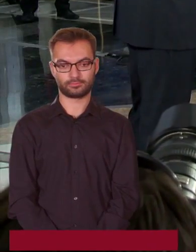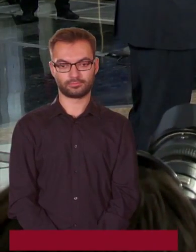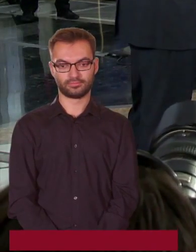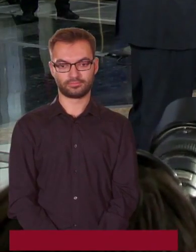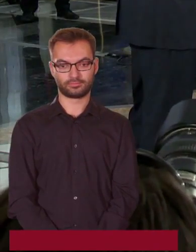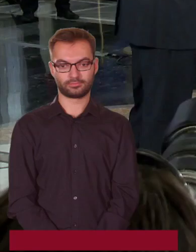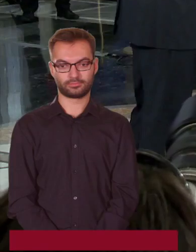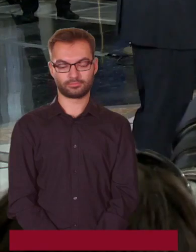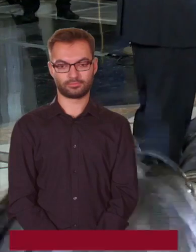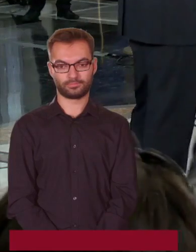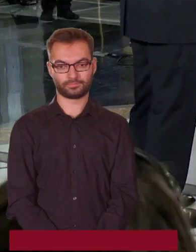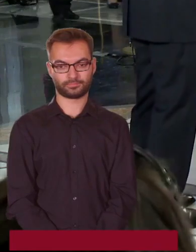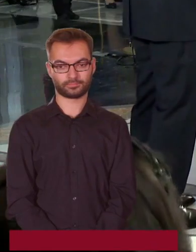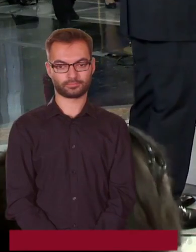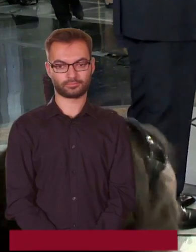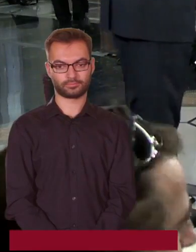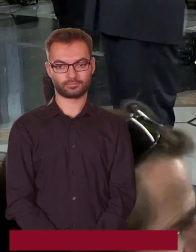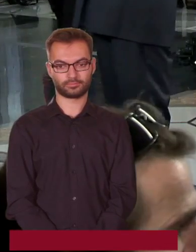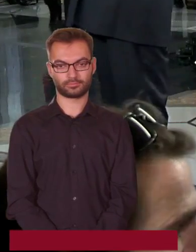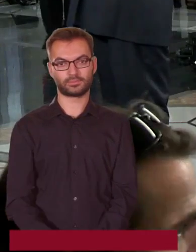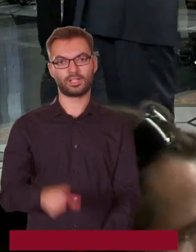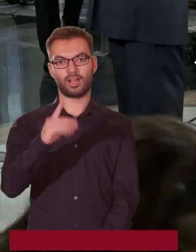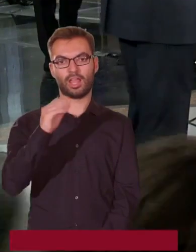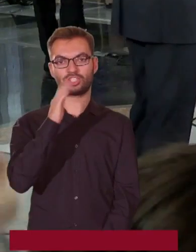Poproszę pana Leszka Sylwestra Korzeniowskiego.